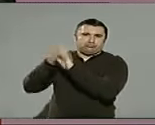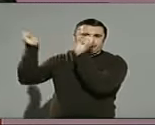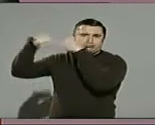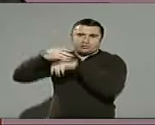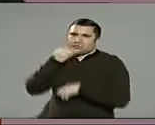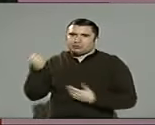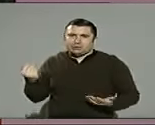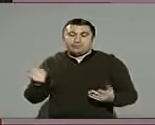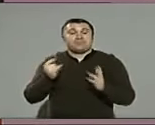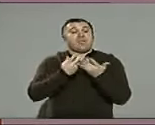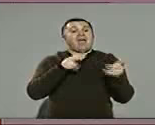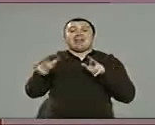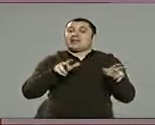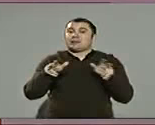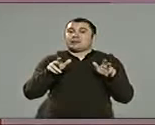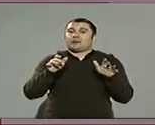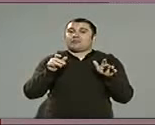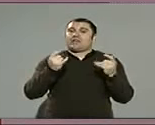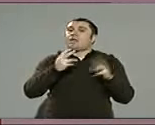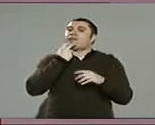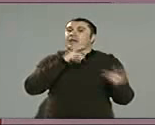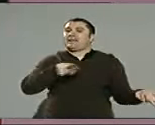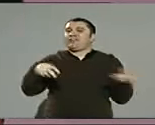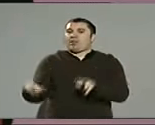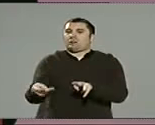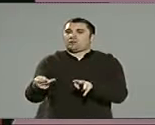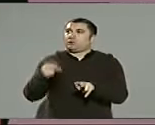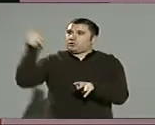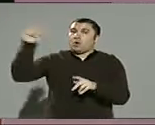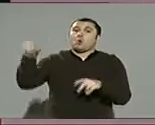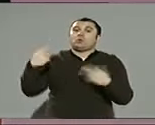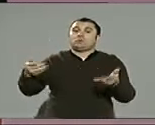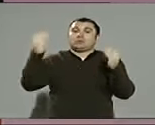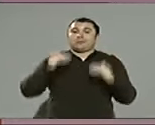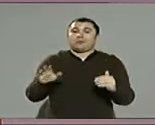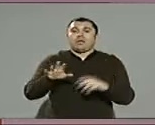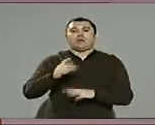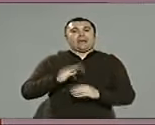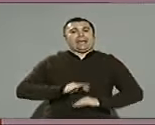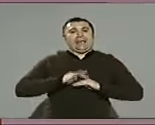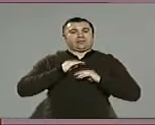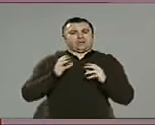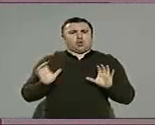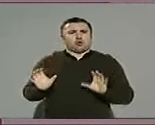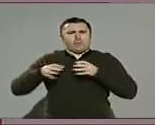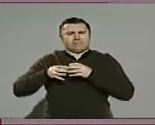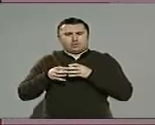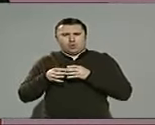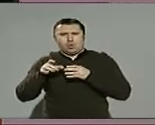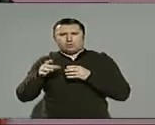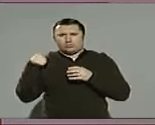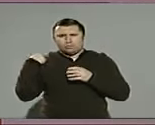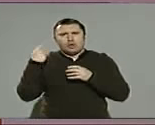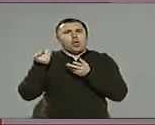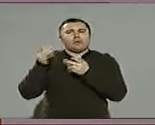Der frühere CDU-Umweltminister und Vorsitzende der von Angela Merkel eingesetzten Ethikkommission zum Atomausstieg, Klaus Töpfer, wurde gerade